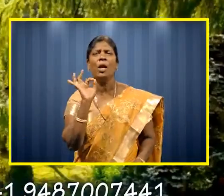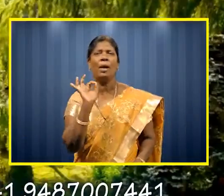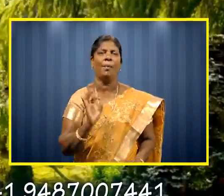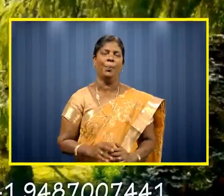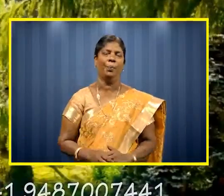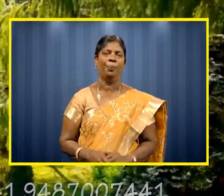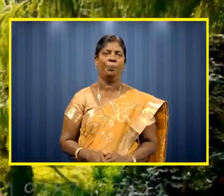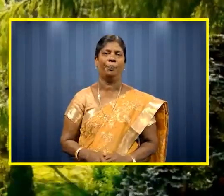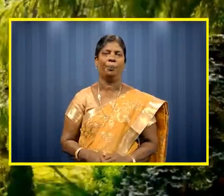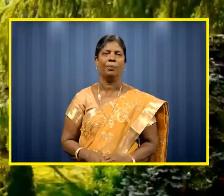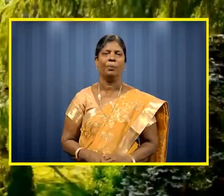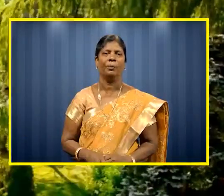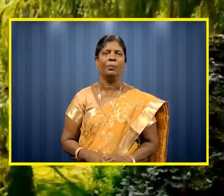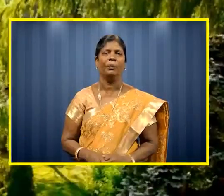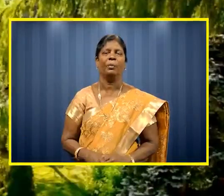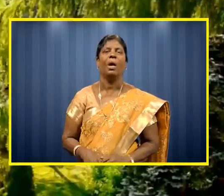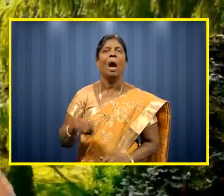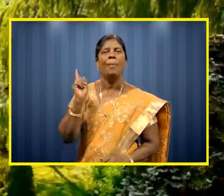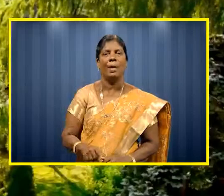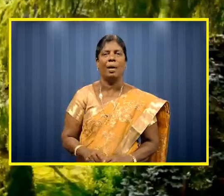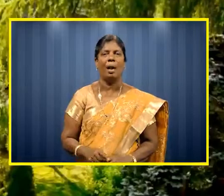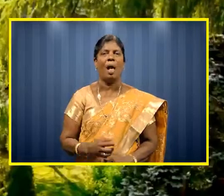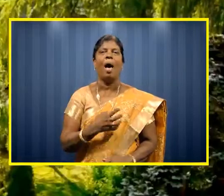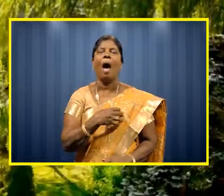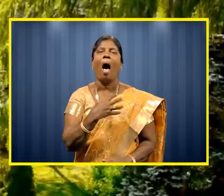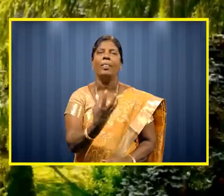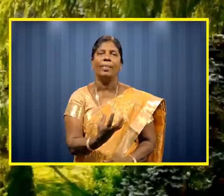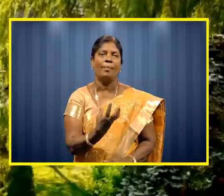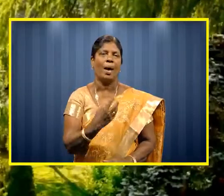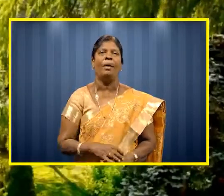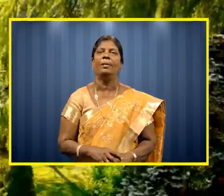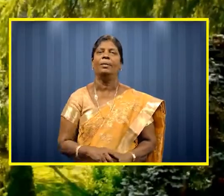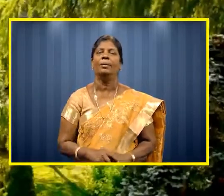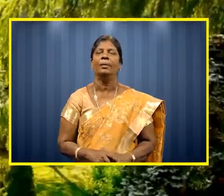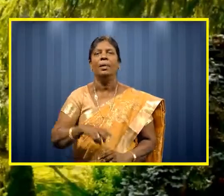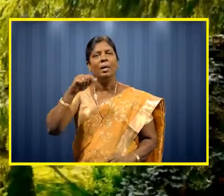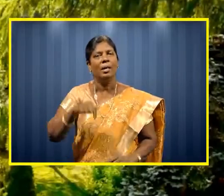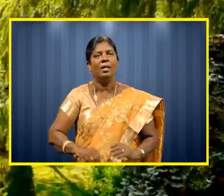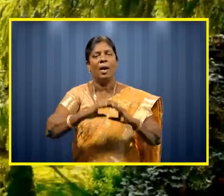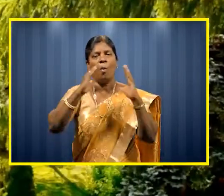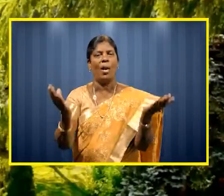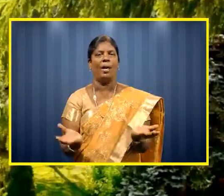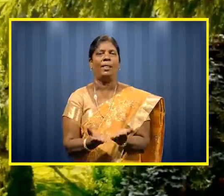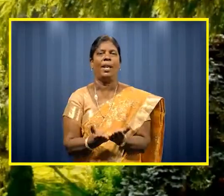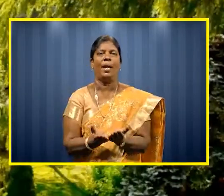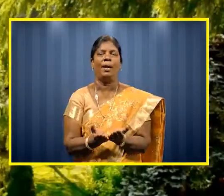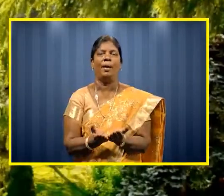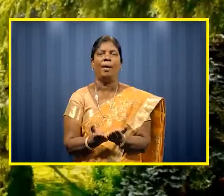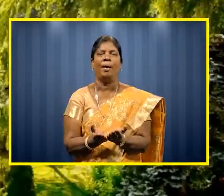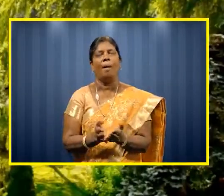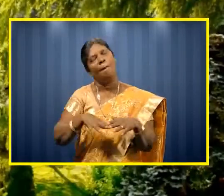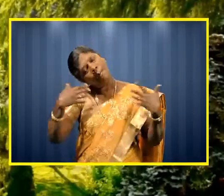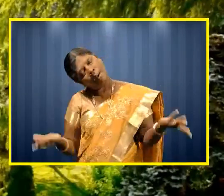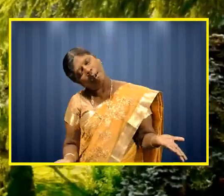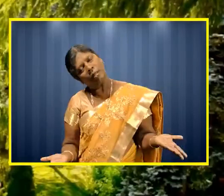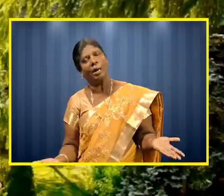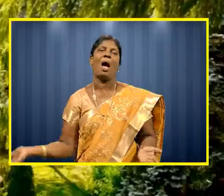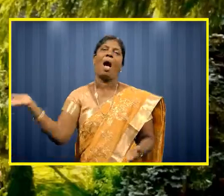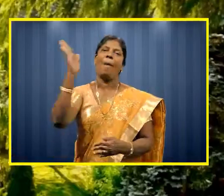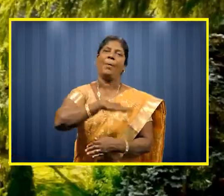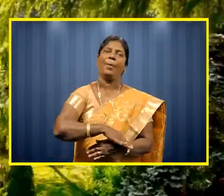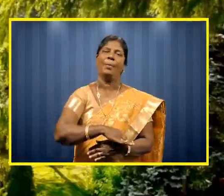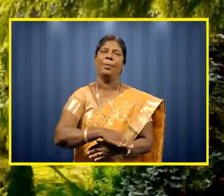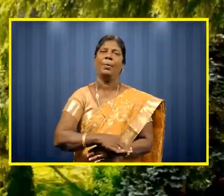எவ்வளவு முக்கியமானது அல்லவா? அப்படியானால் அந்த ஆத்மா இந்த உலகத்திலேயும்